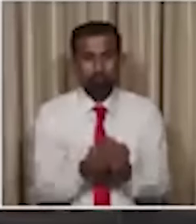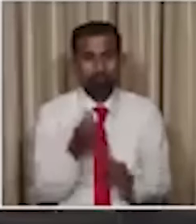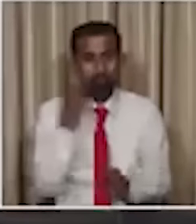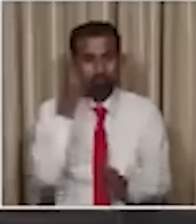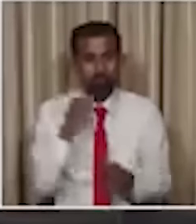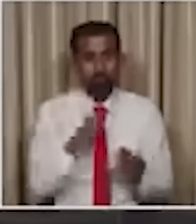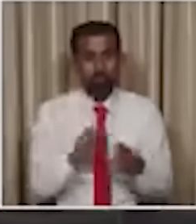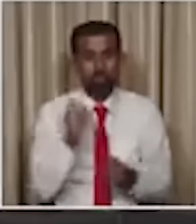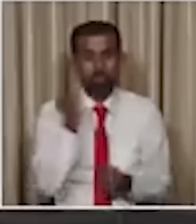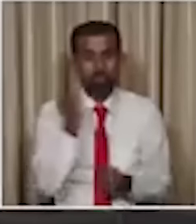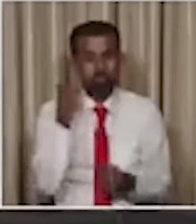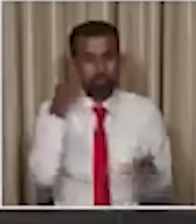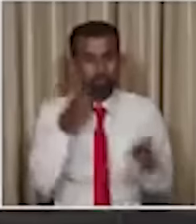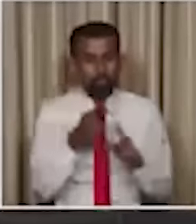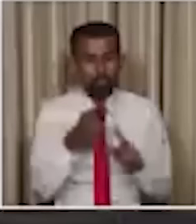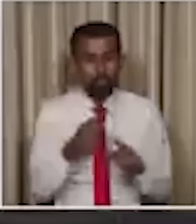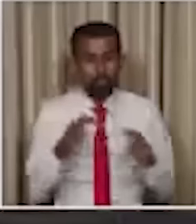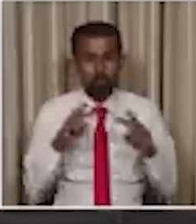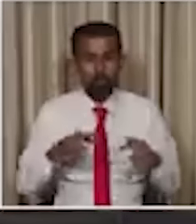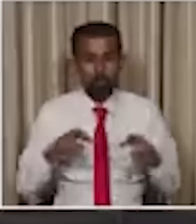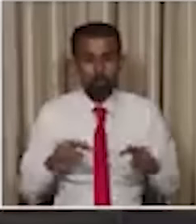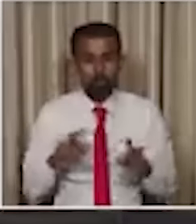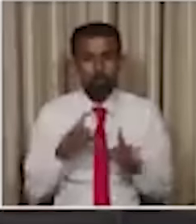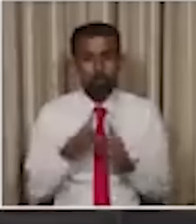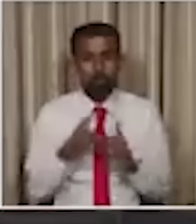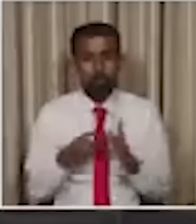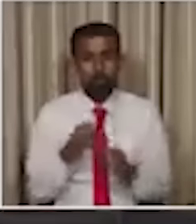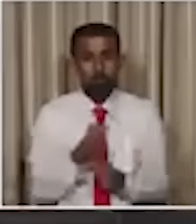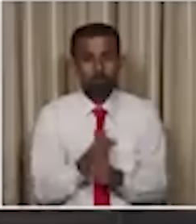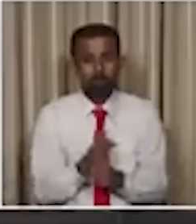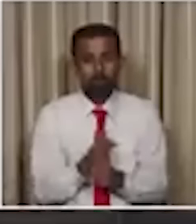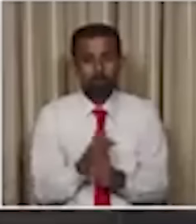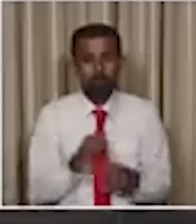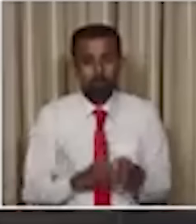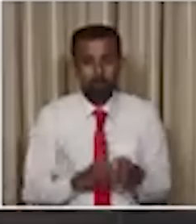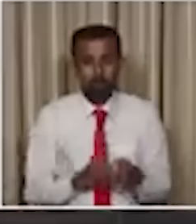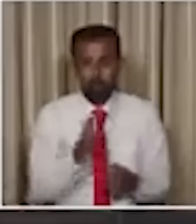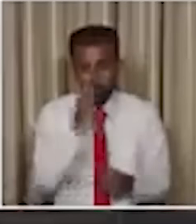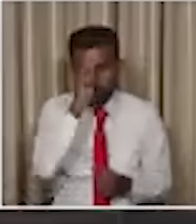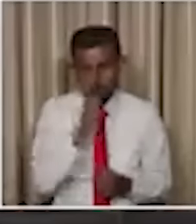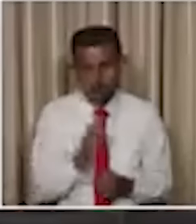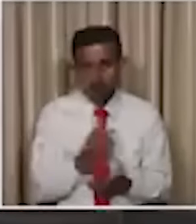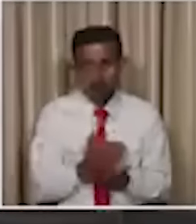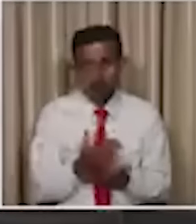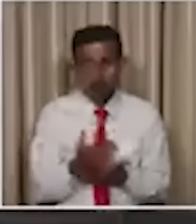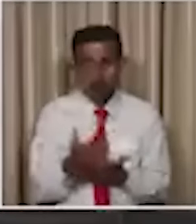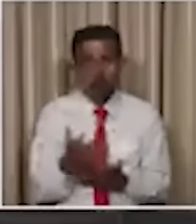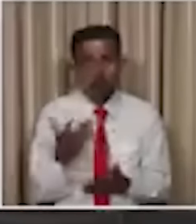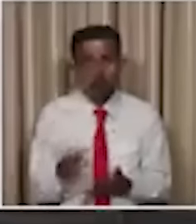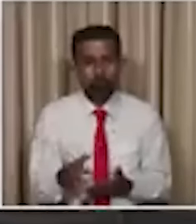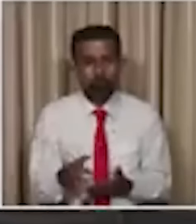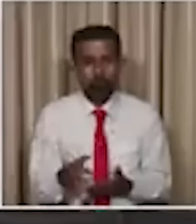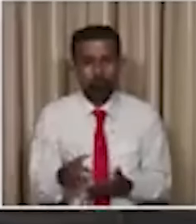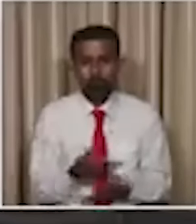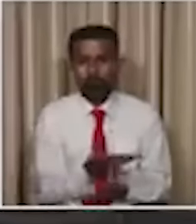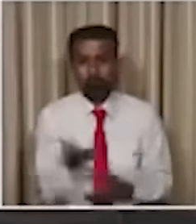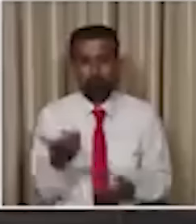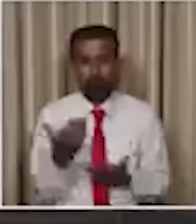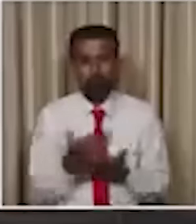නලධාරය පිළිබඳව විමර්ශනය කිරීමට DIG සම්පත් කුමාර මහතා බාධා කළ බවටත් මෙම සභාවේදී